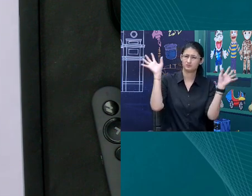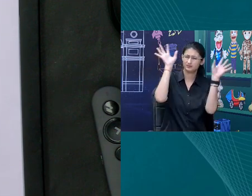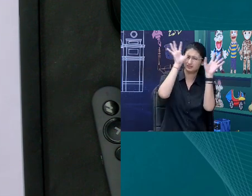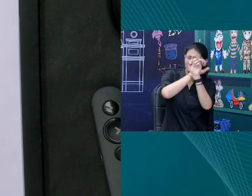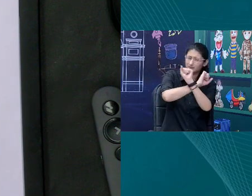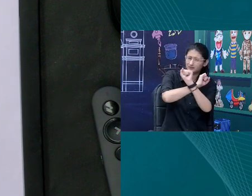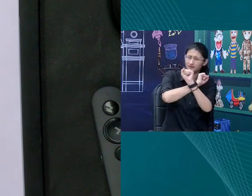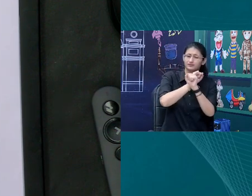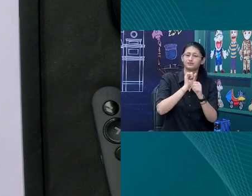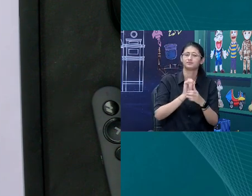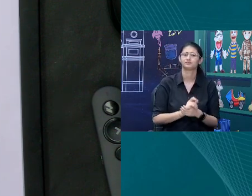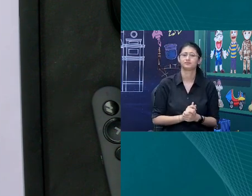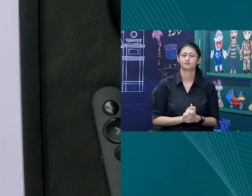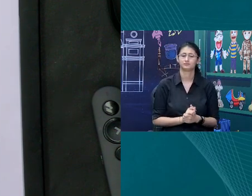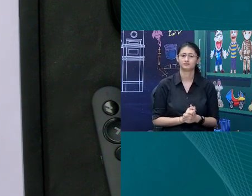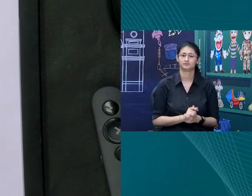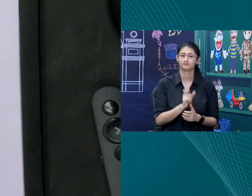हैं